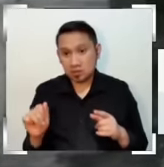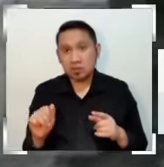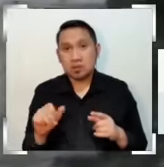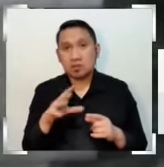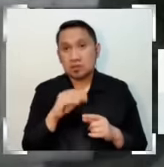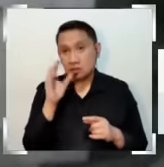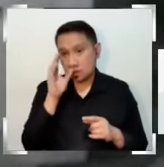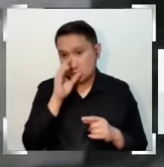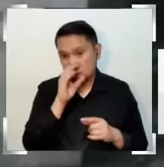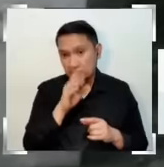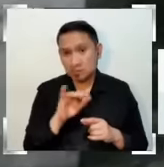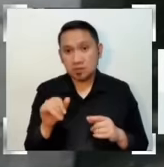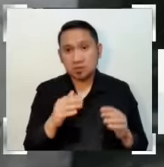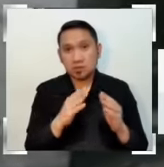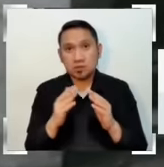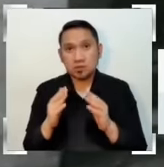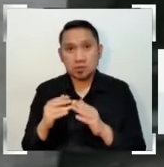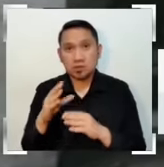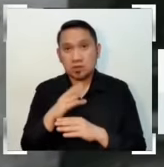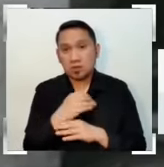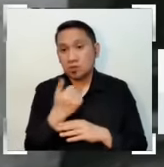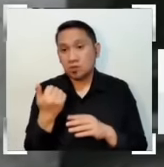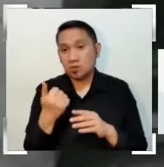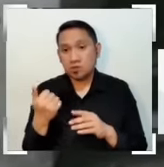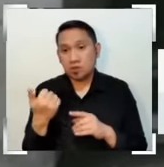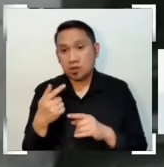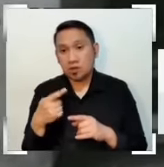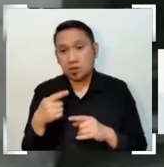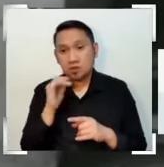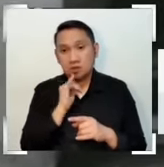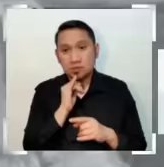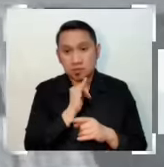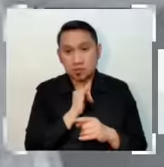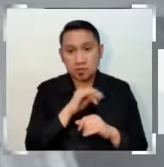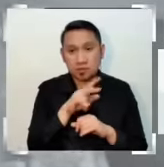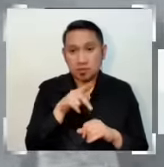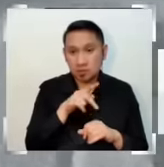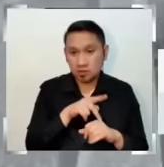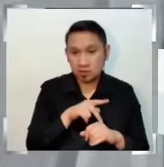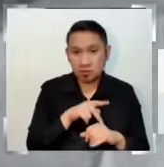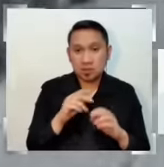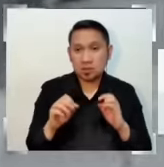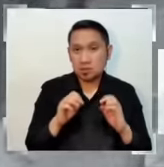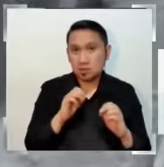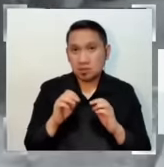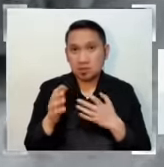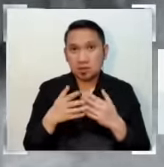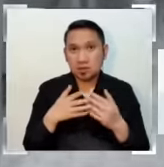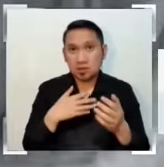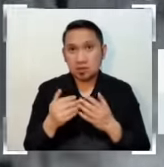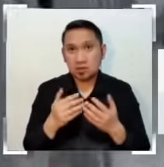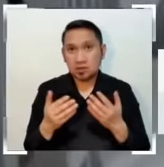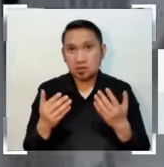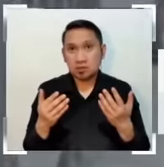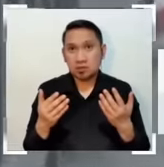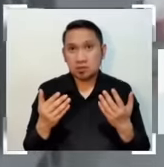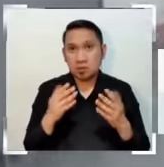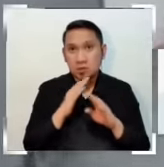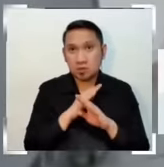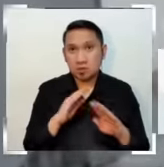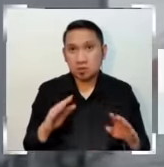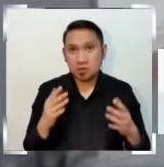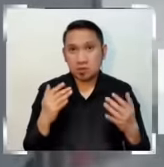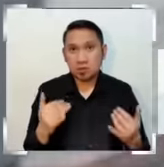Jerusalem at iba pang bahagi ng Israel ang Philippine Embassy. Kahit mas tahimik ang sitwasyon sa ngayon, ayaw daw